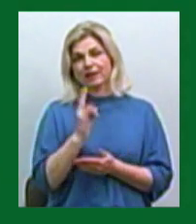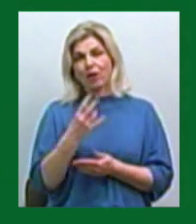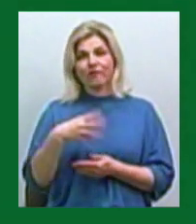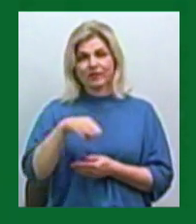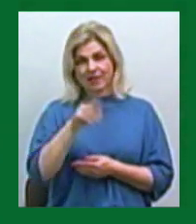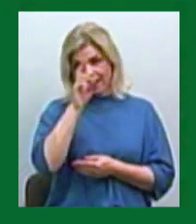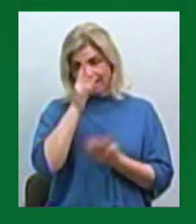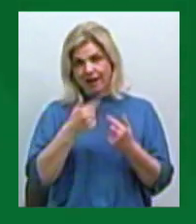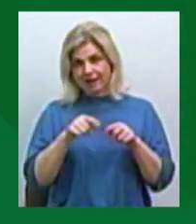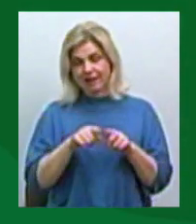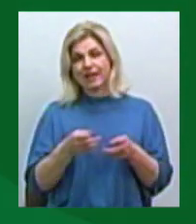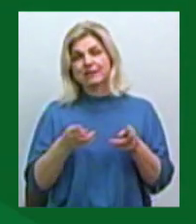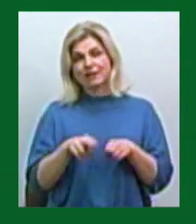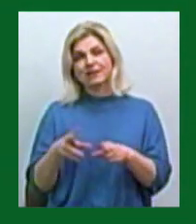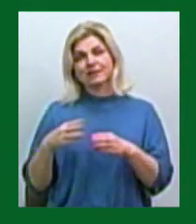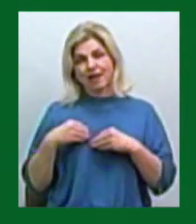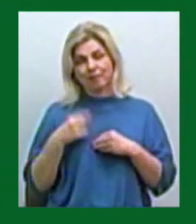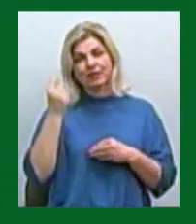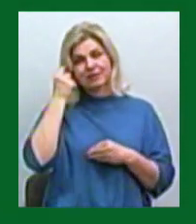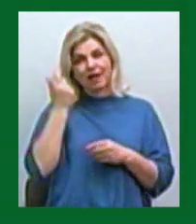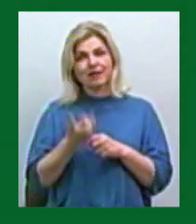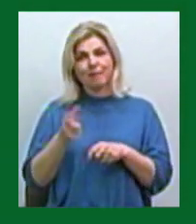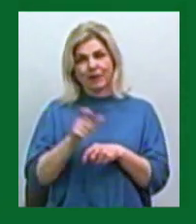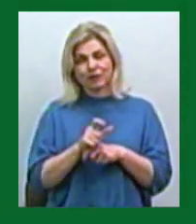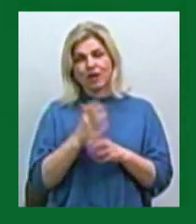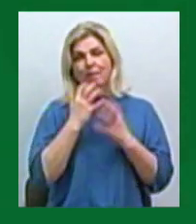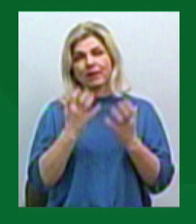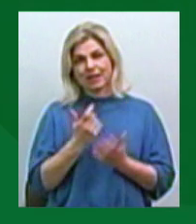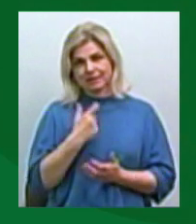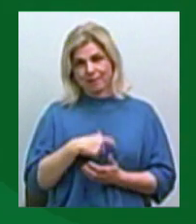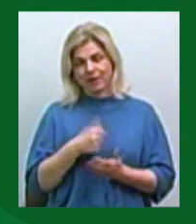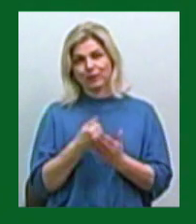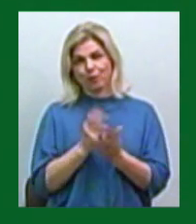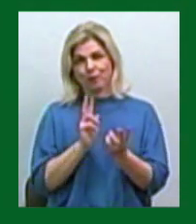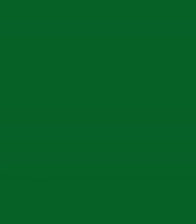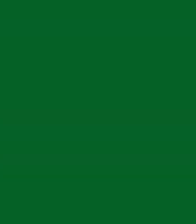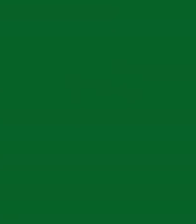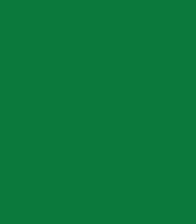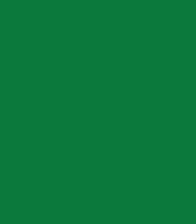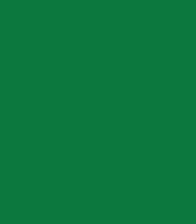країні, тож залишайтесь з нами та знатимете більше. Бережіть себе та своїх близьких. До побачення!